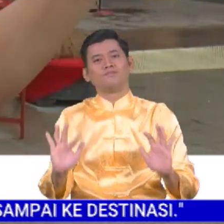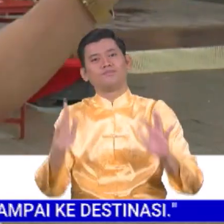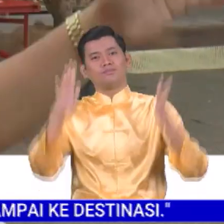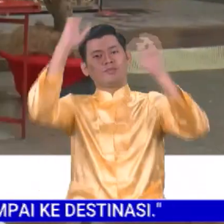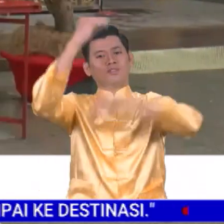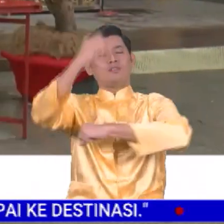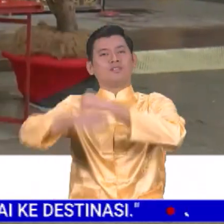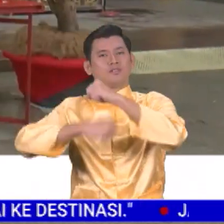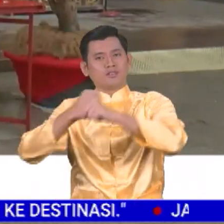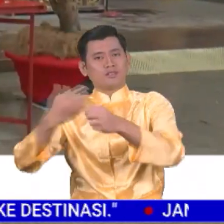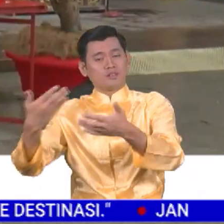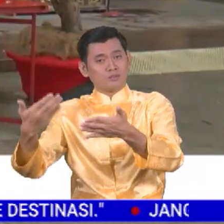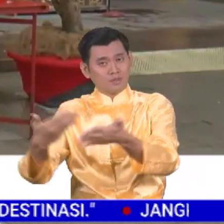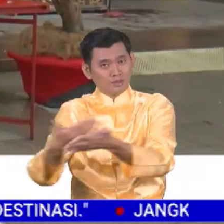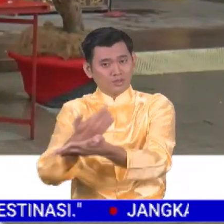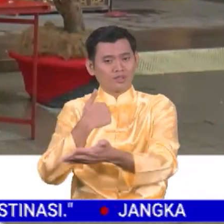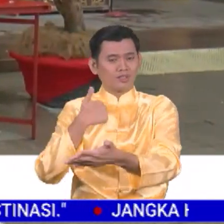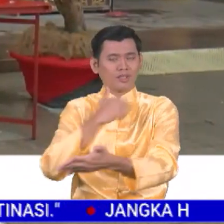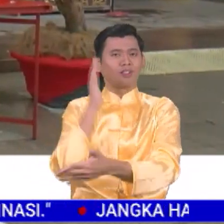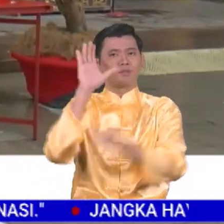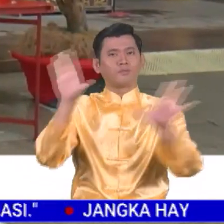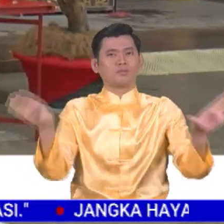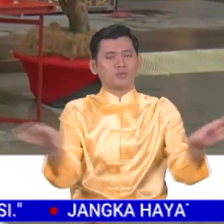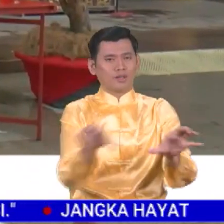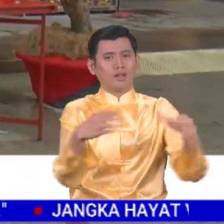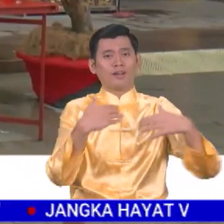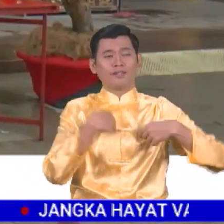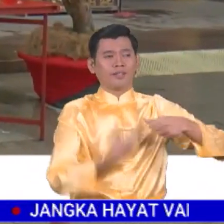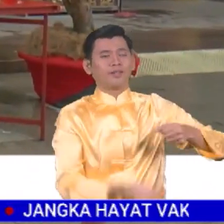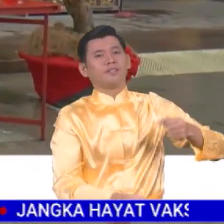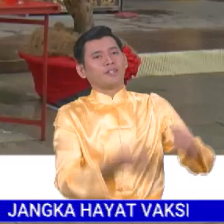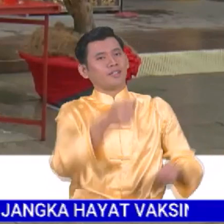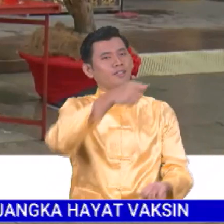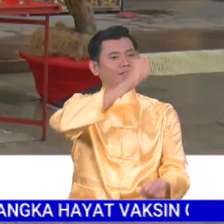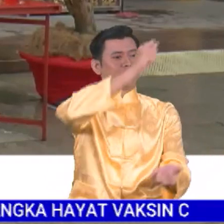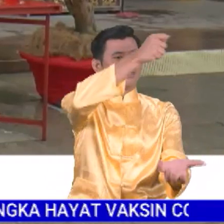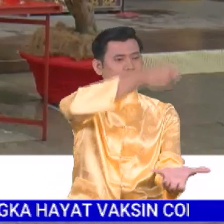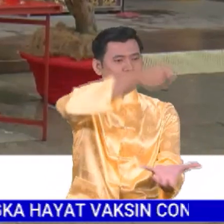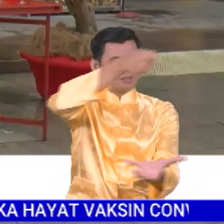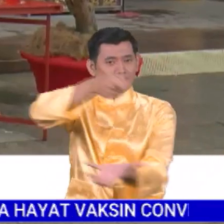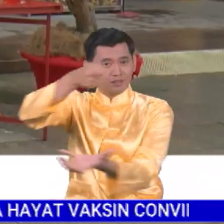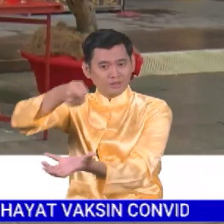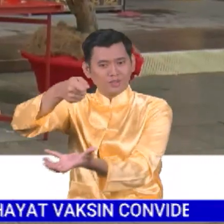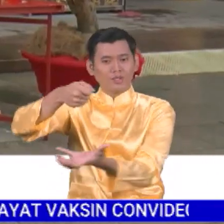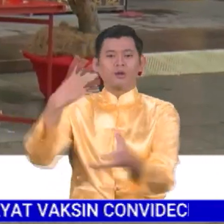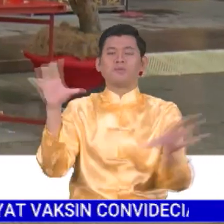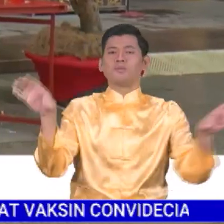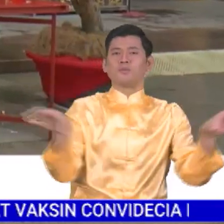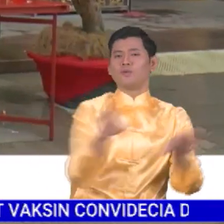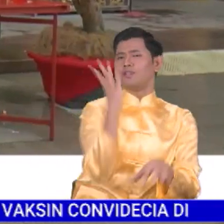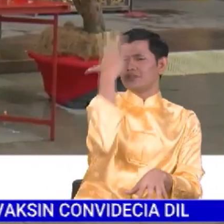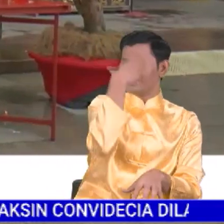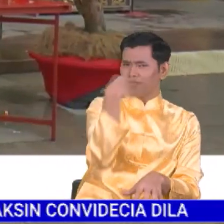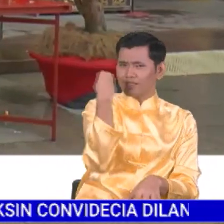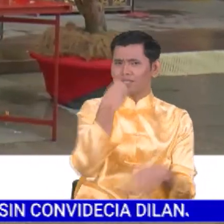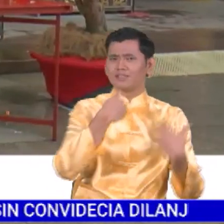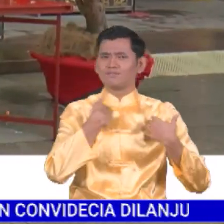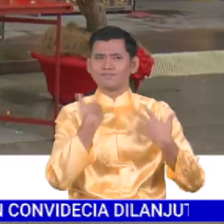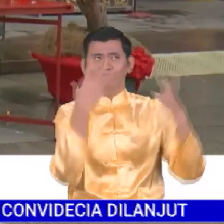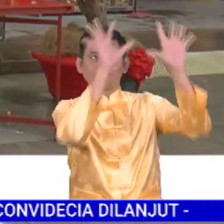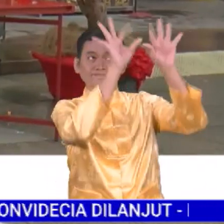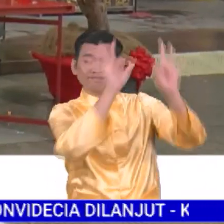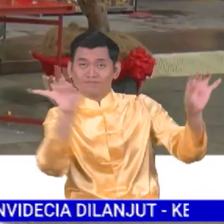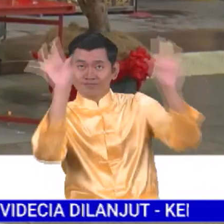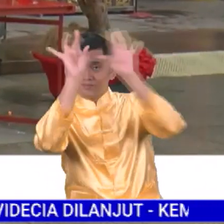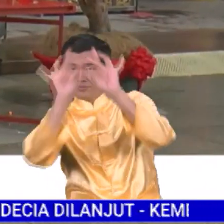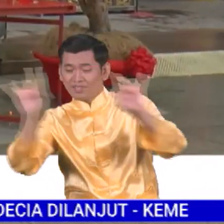buat tenlong. Itu kasih buat cantik lah. Ramai orang mau sampai. Ini tahun pun